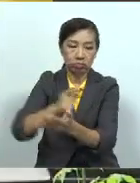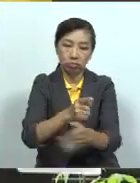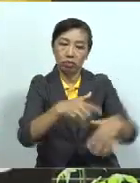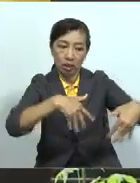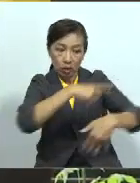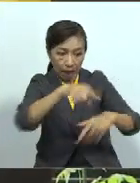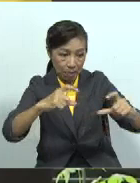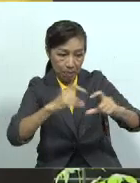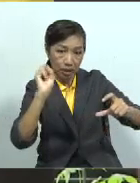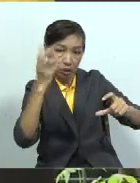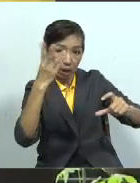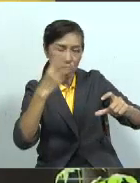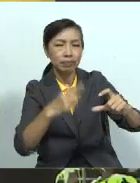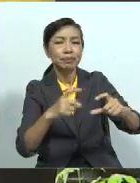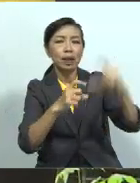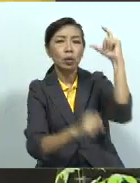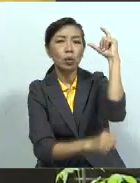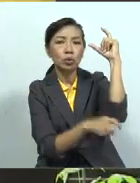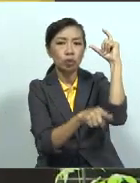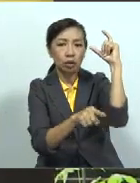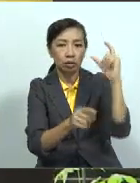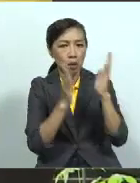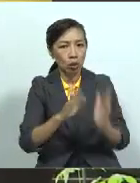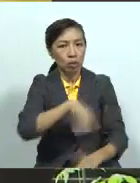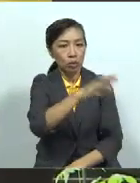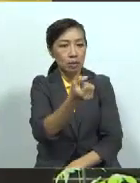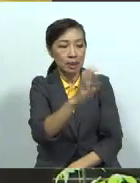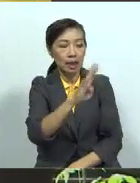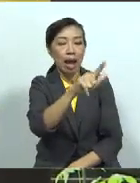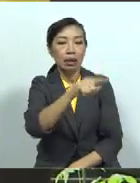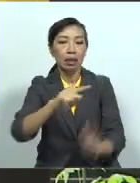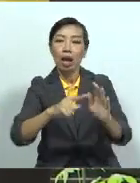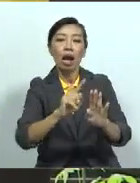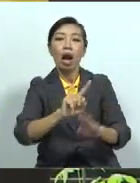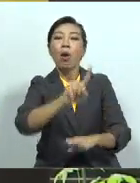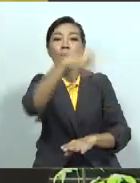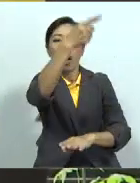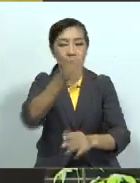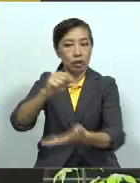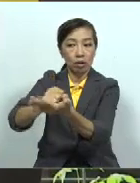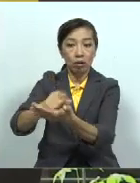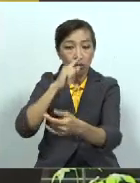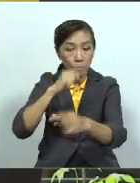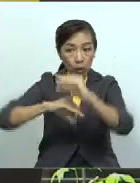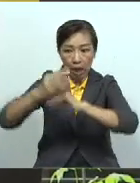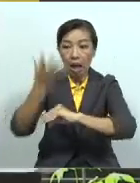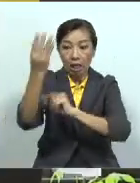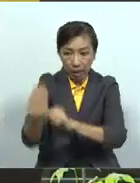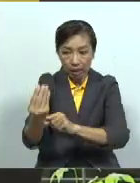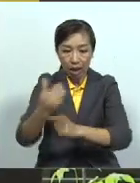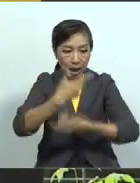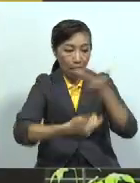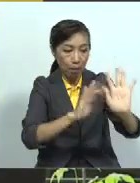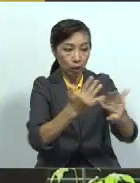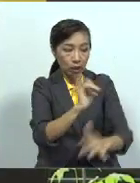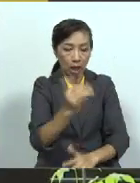ที่ถือบัตรสวัสดิการแห่งรัฐซึ่งมีอยู่กว่า14ล้านคนได้จองก่อนหากว่าโครงการขายไม่หมดถึงจะเปิดโอกาสให้กลุ่มค